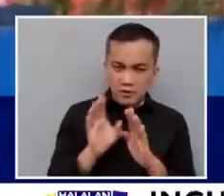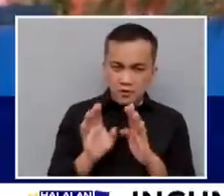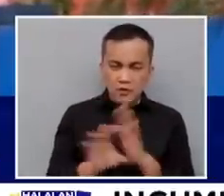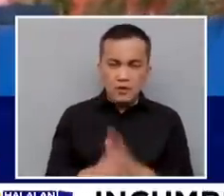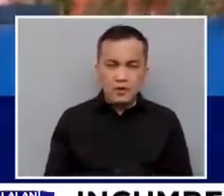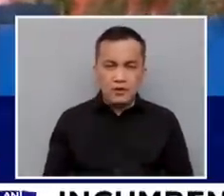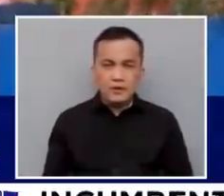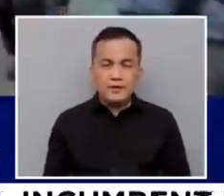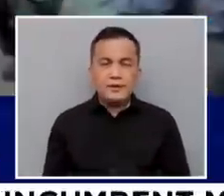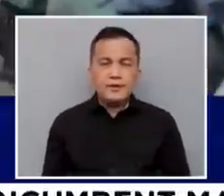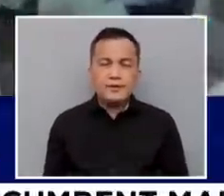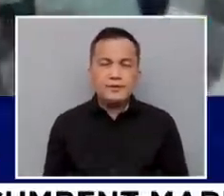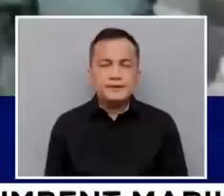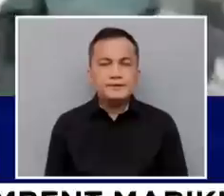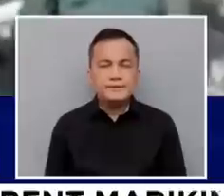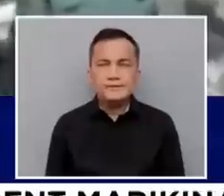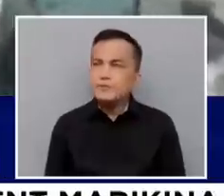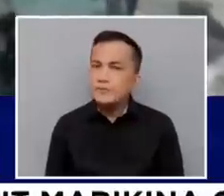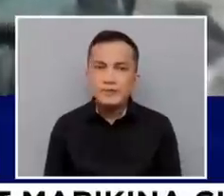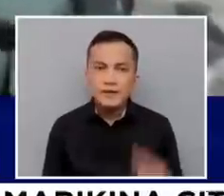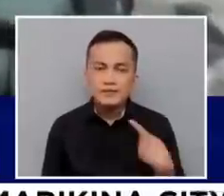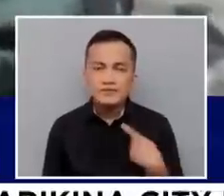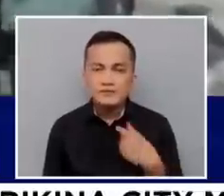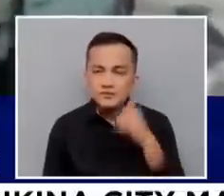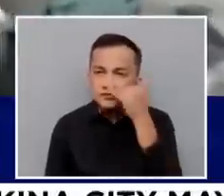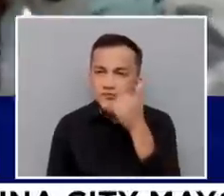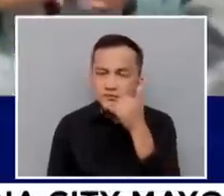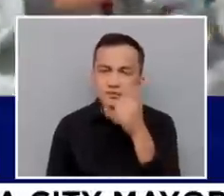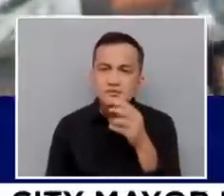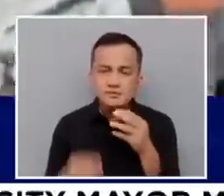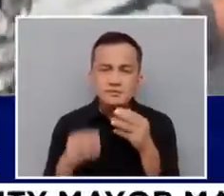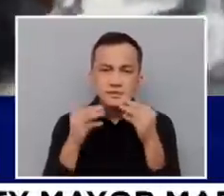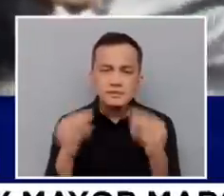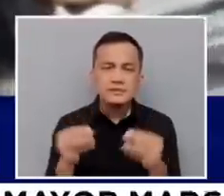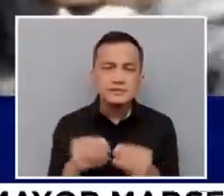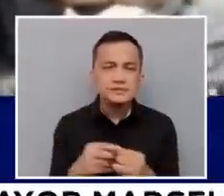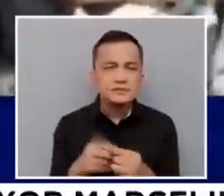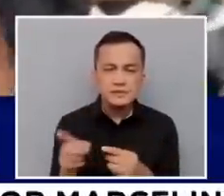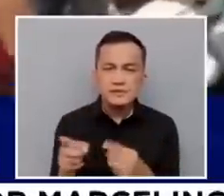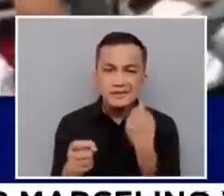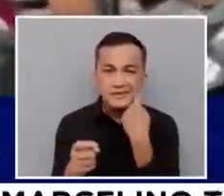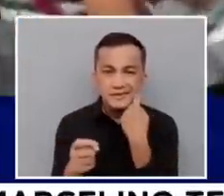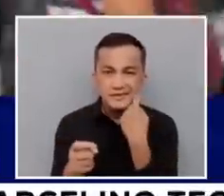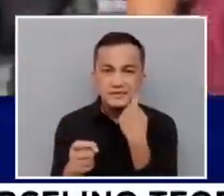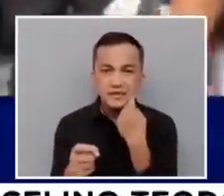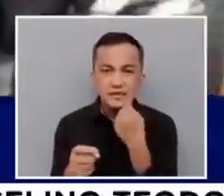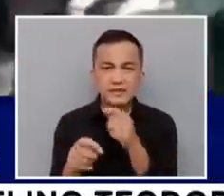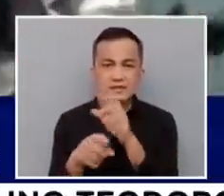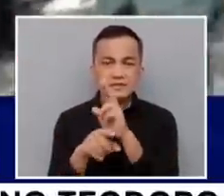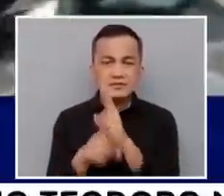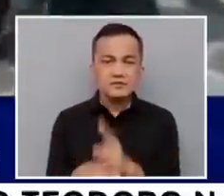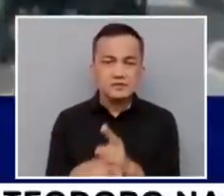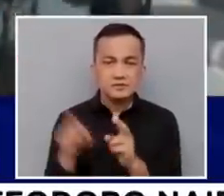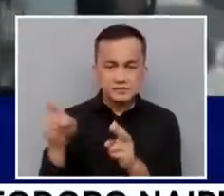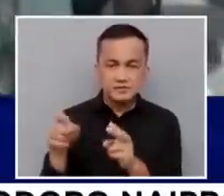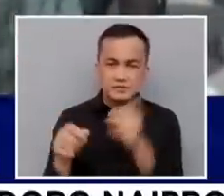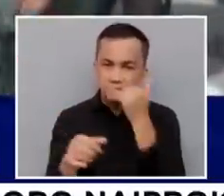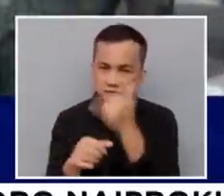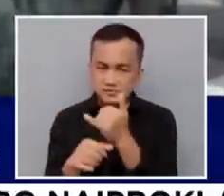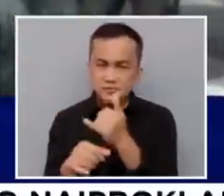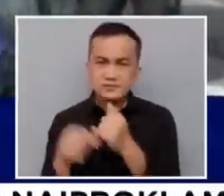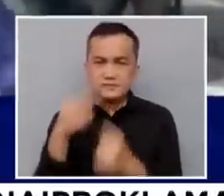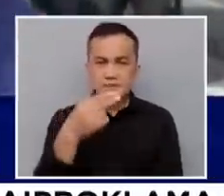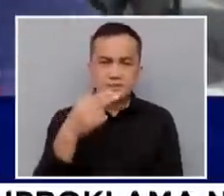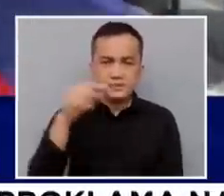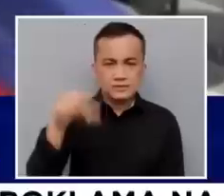may shooting ng kanyang, may speech na nilabas. Naglabas siya ng mensahe kanina, and usually dyan sinushoot. Kasi yung headquarters